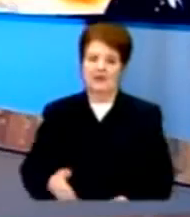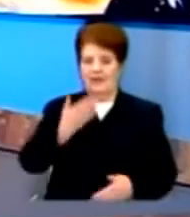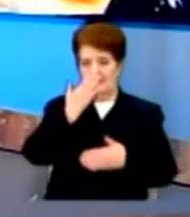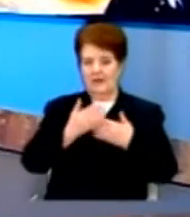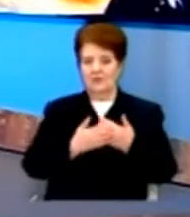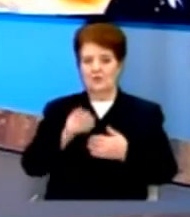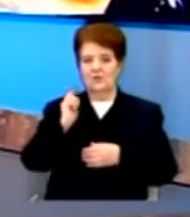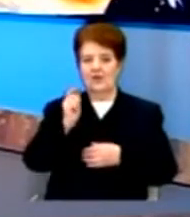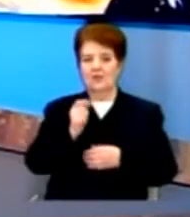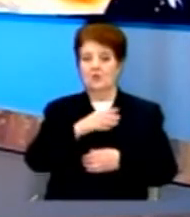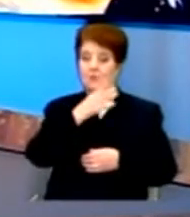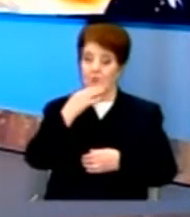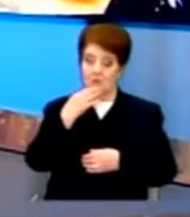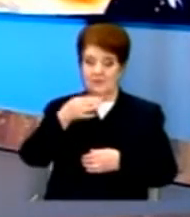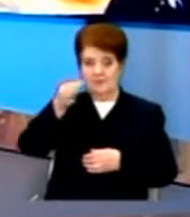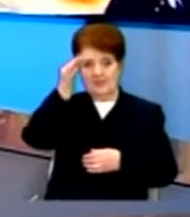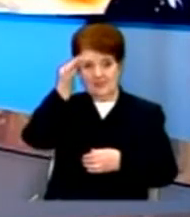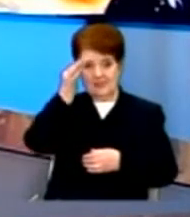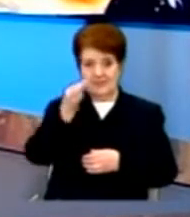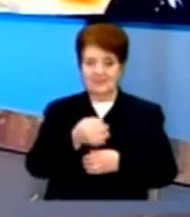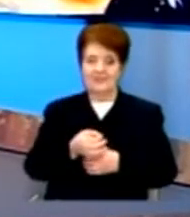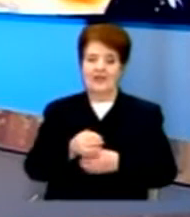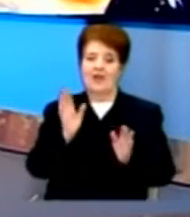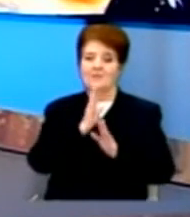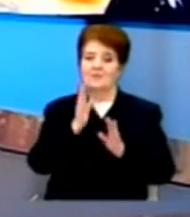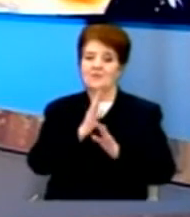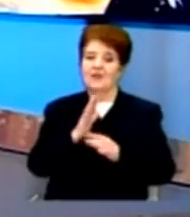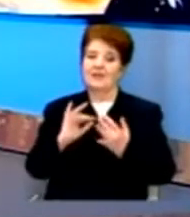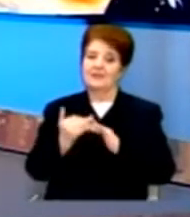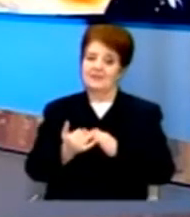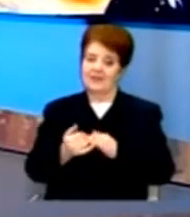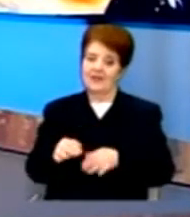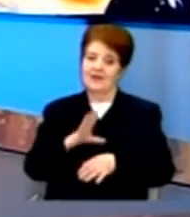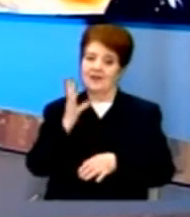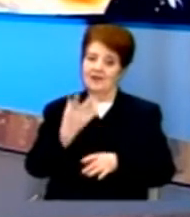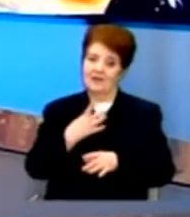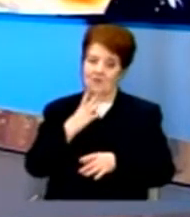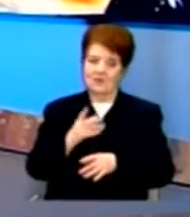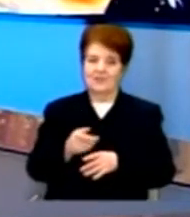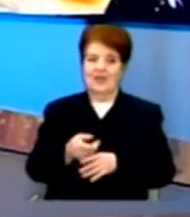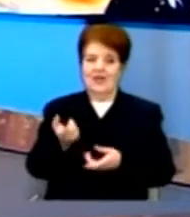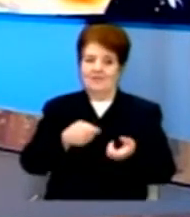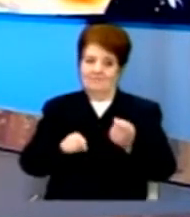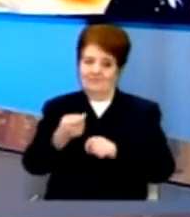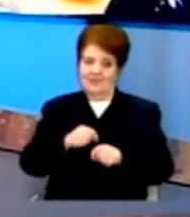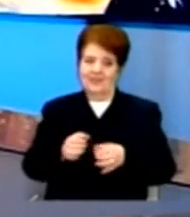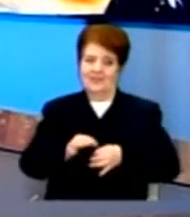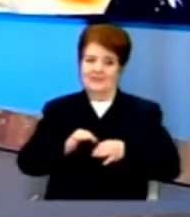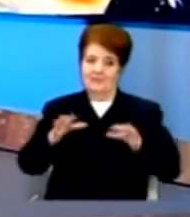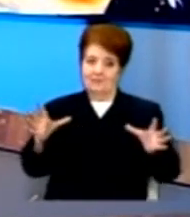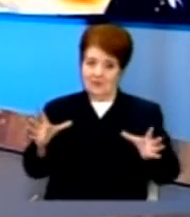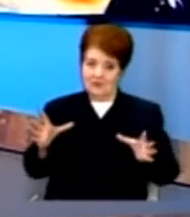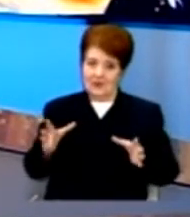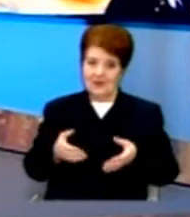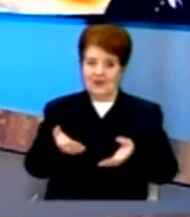ajun de Crăciun, mulți doresc să își amintească atmosfera autentică de la țară, acolo unde s-a născut veșnicia. În aceste zile de sărbătoare, turiștii au